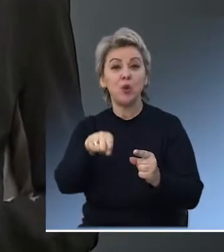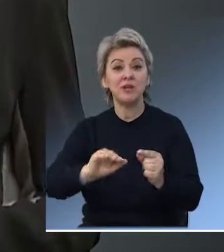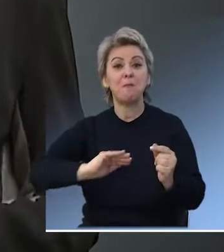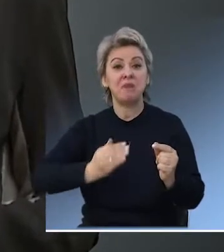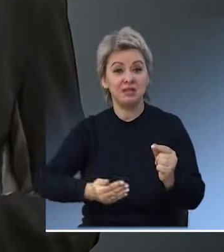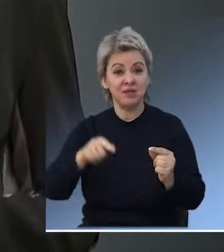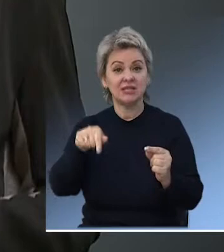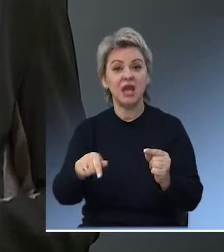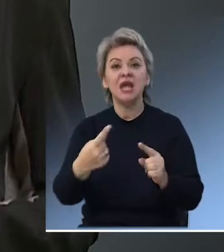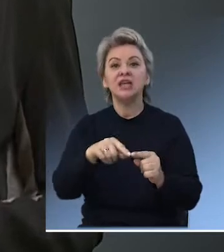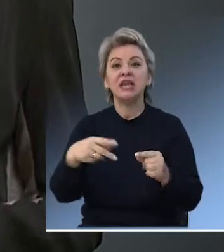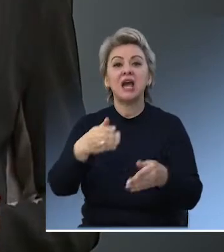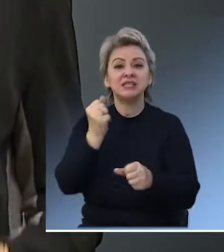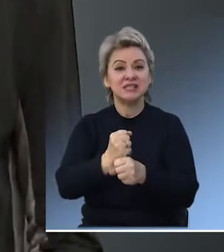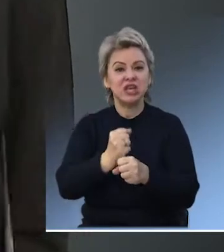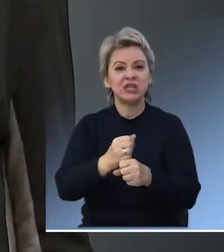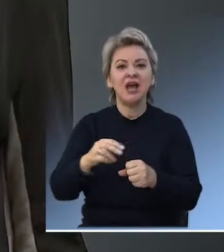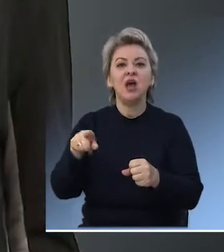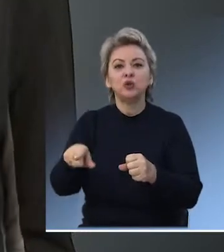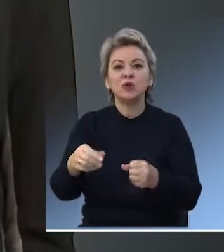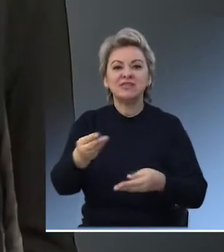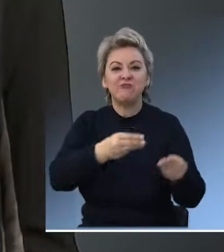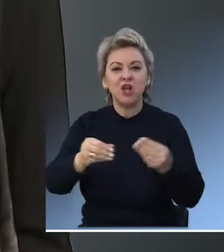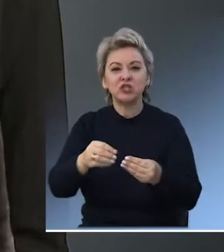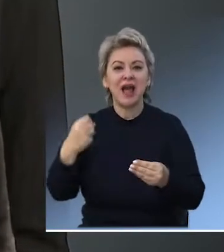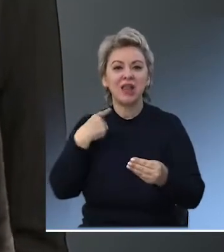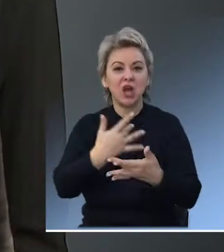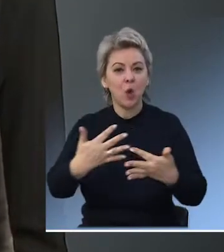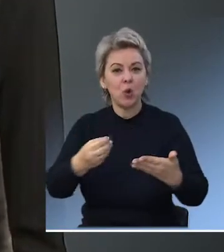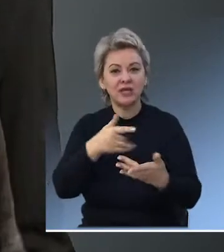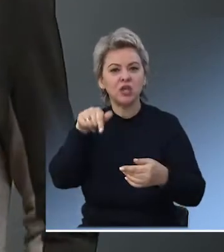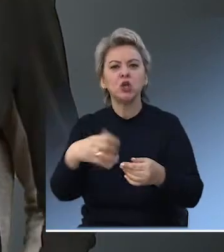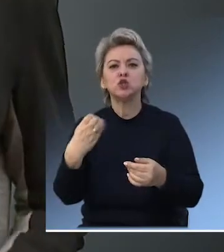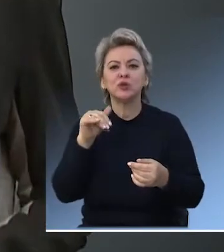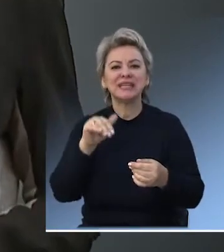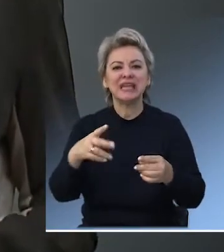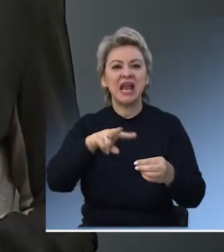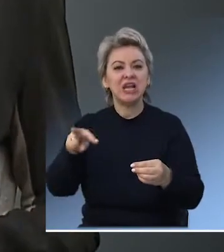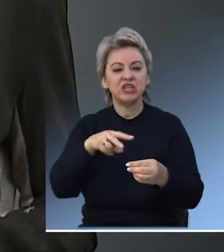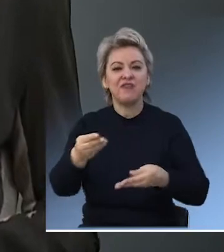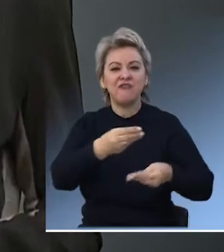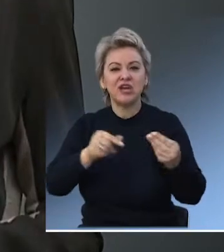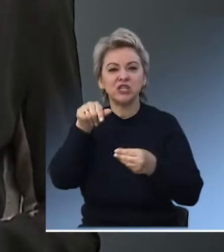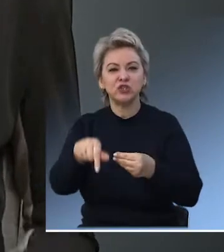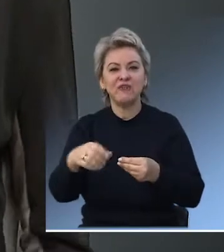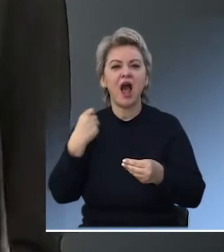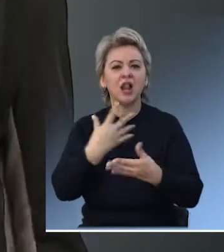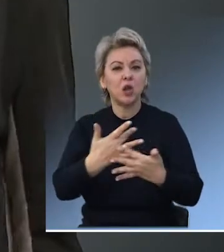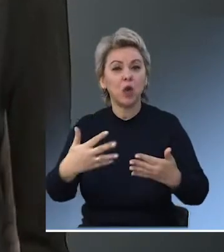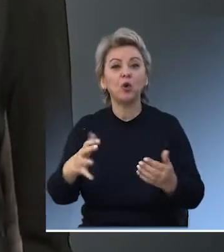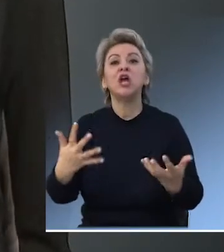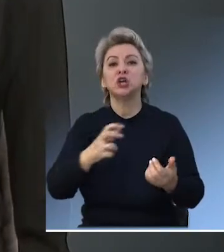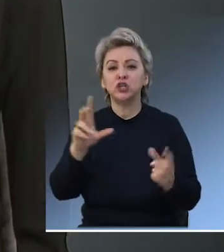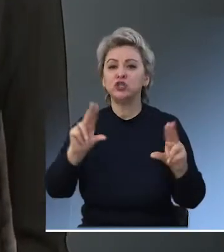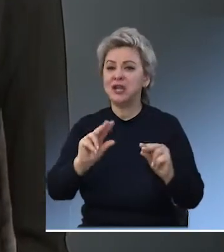использовали предприимчивые бизнесмены для изготовления левой алкогольной продукции. Сотни тысяч литров фальсифицированного алкоголя,